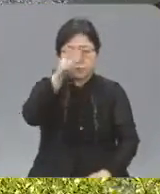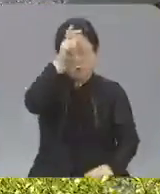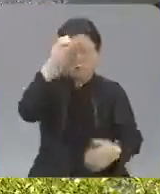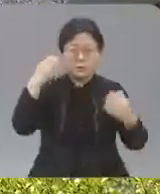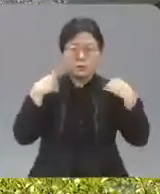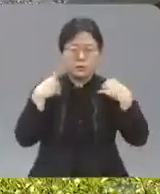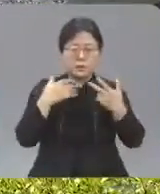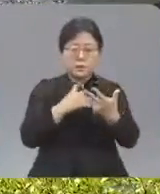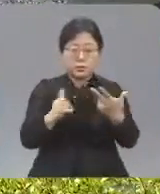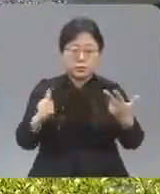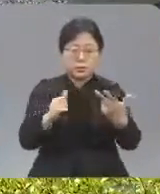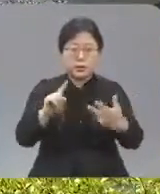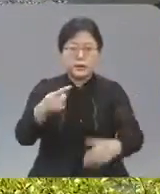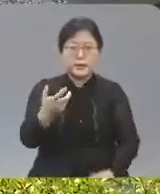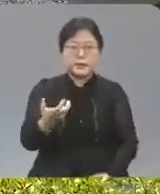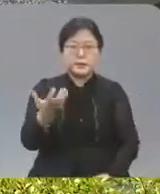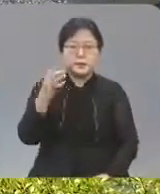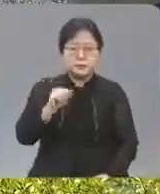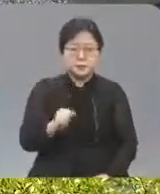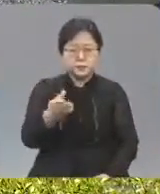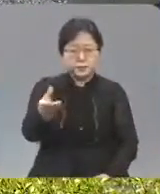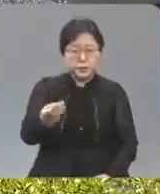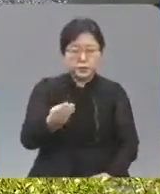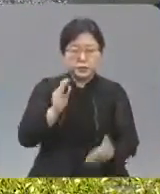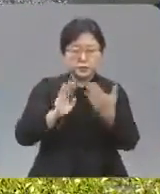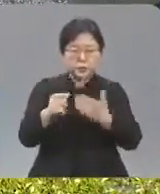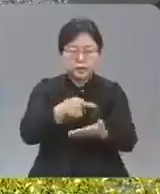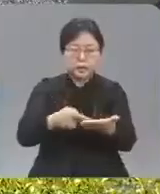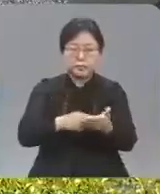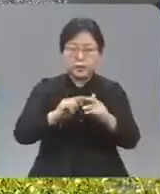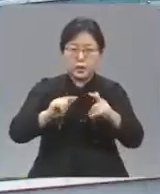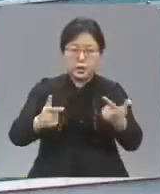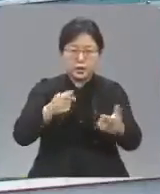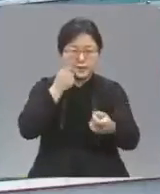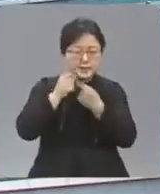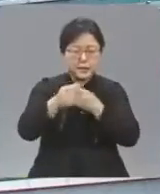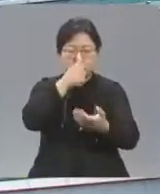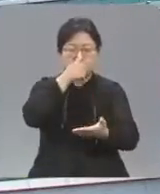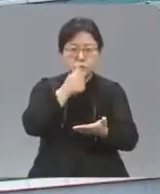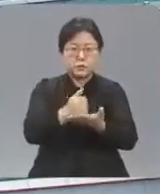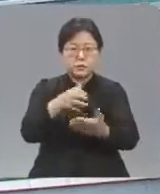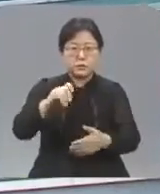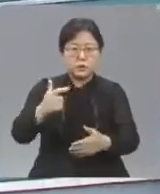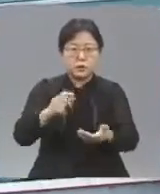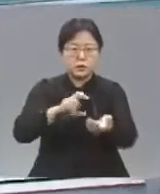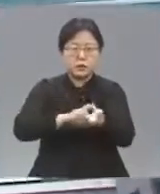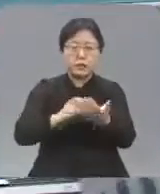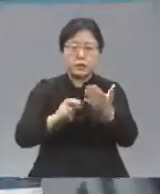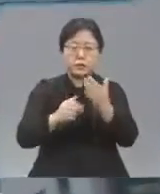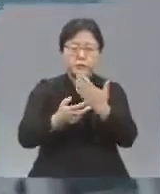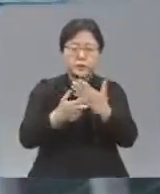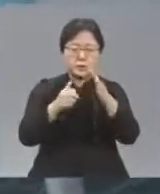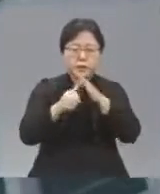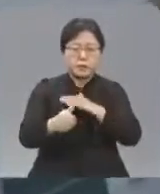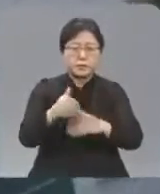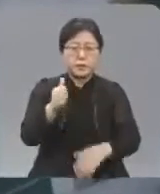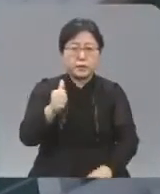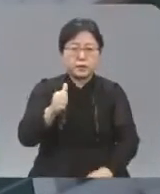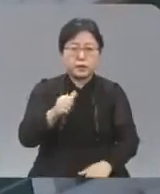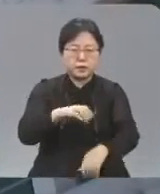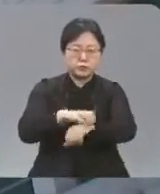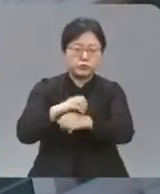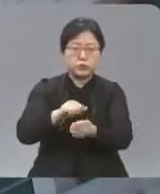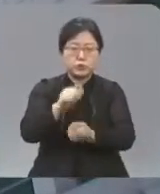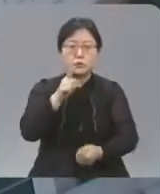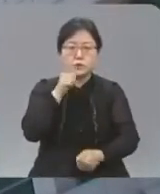광주경찰청은 7명으로부터 170여억 원을 빌린 뒤 갚지 않는 등의 사기 혐의로 청년 한방병원 대표원장 A씨에게